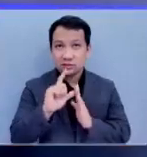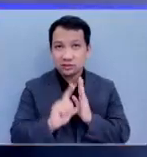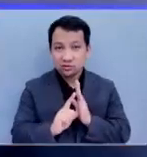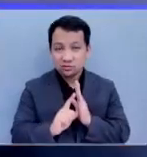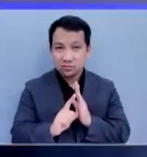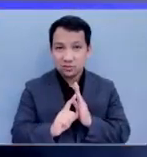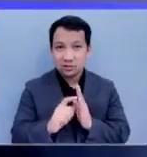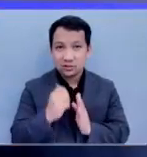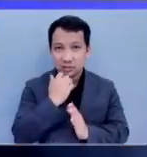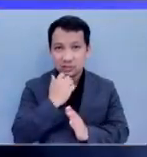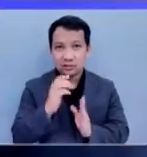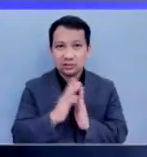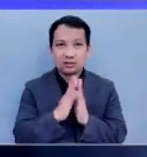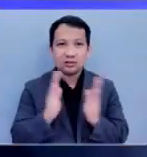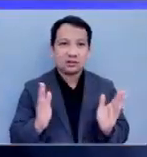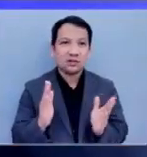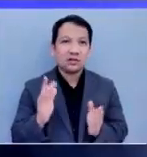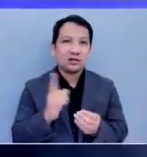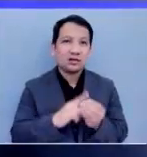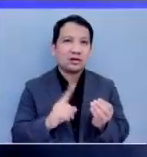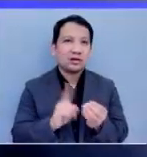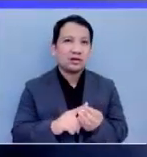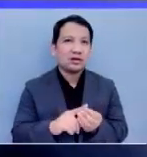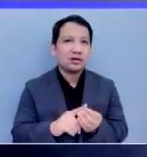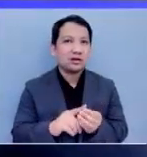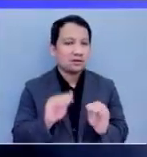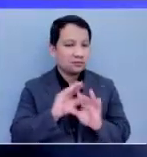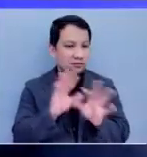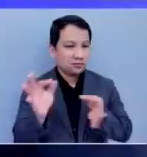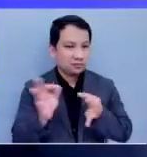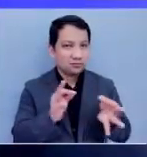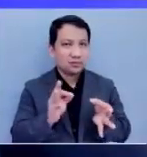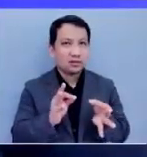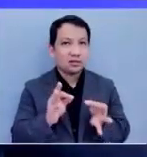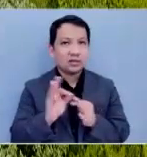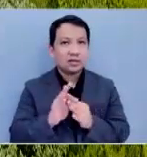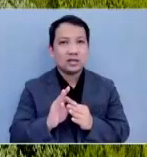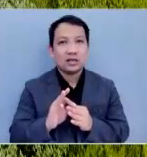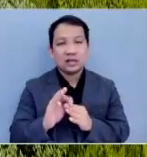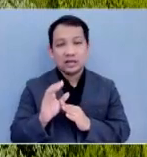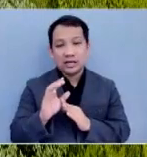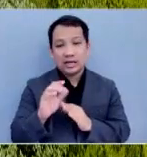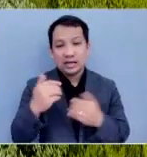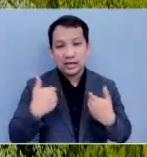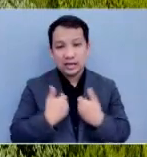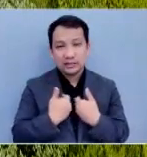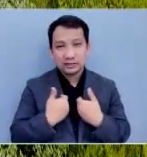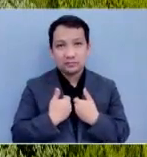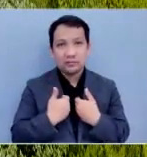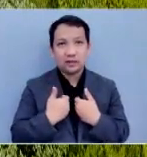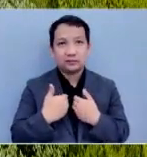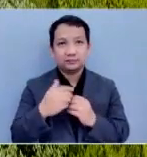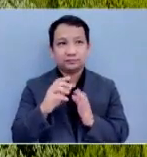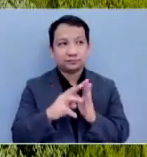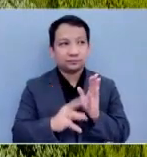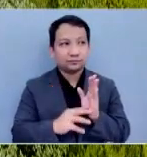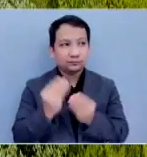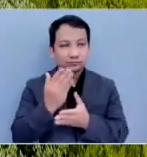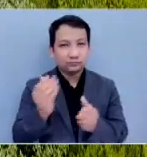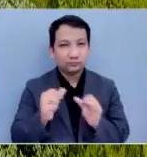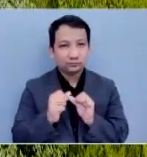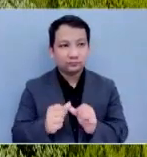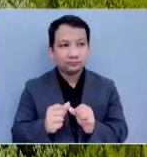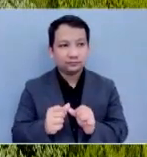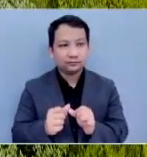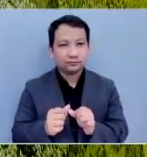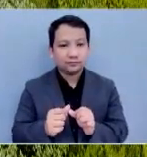nilabag? Yes, naku, labag po sa batas yan. Ito po ay malinaw na paglabag sa Animal Welfare Act. Mm-hmm. Pinagbabawal po ng